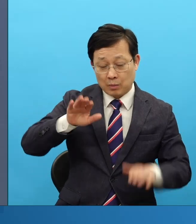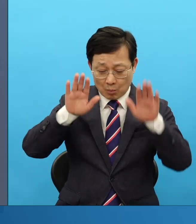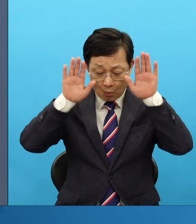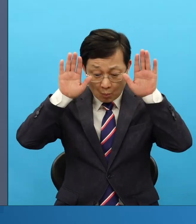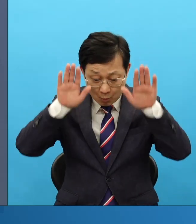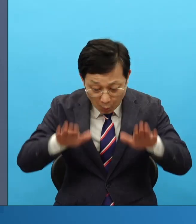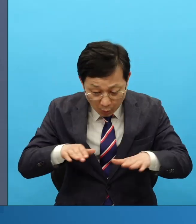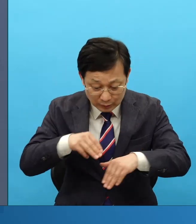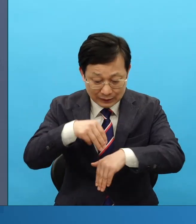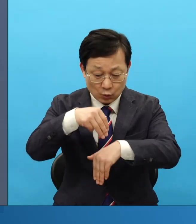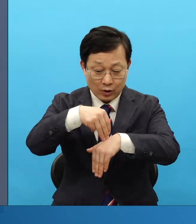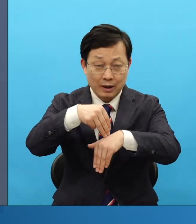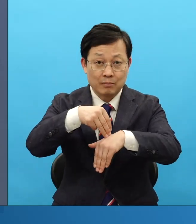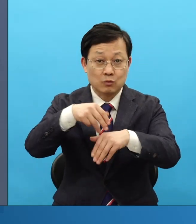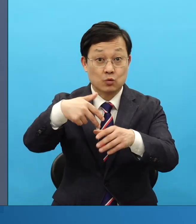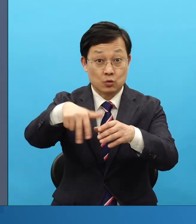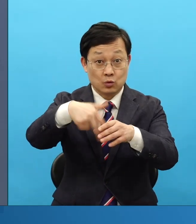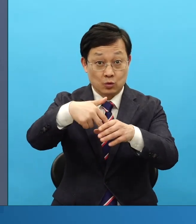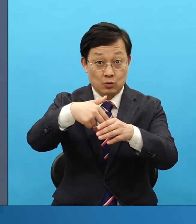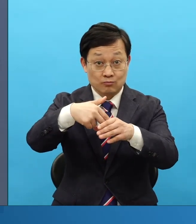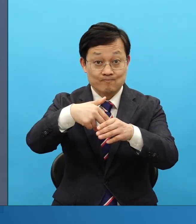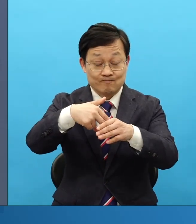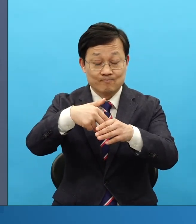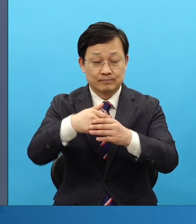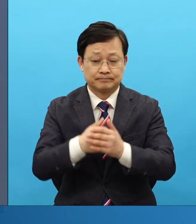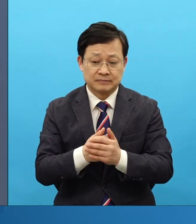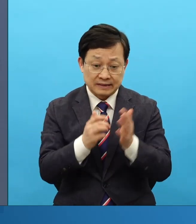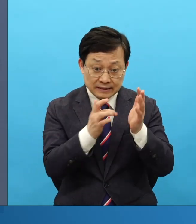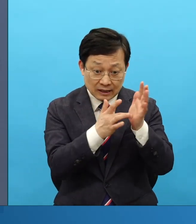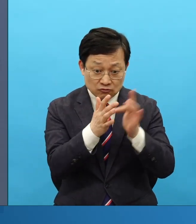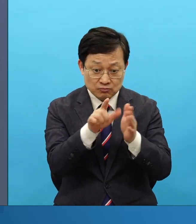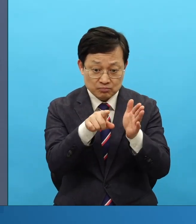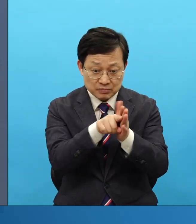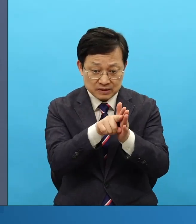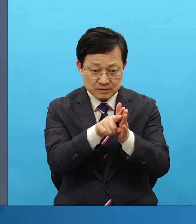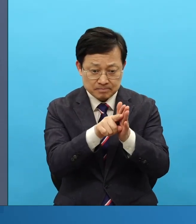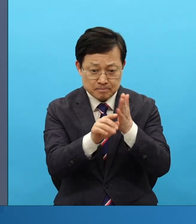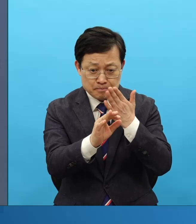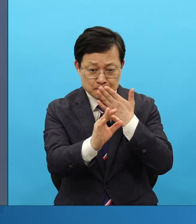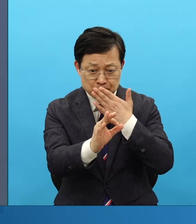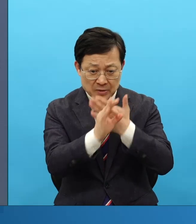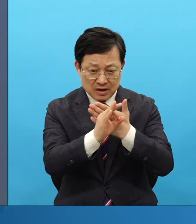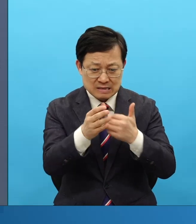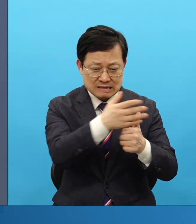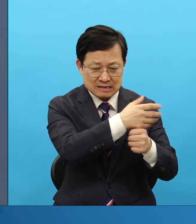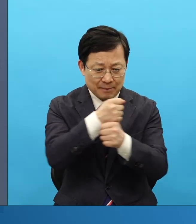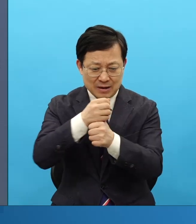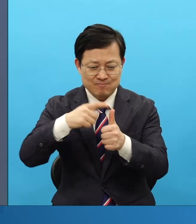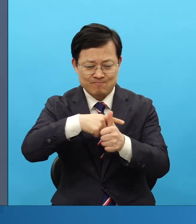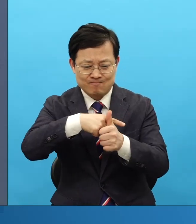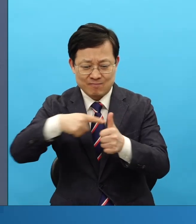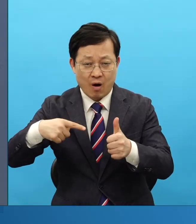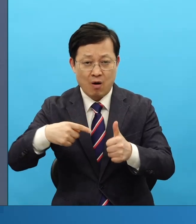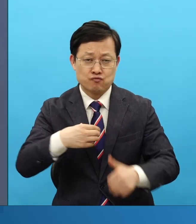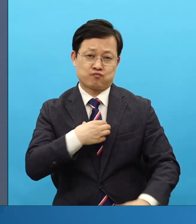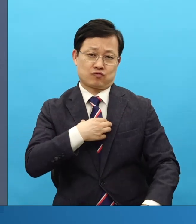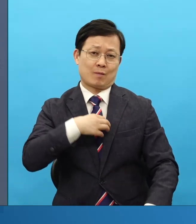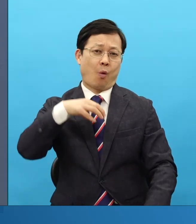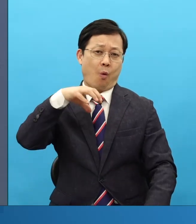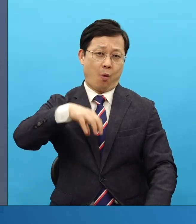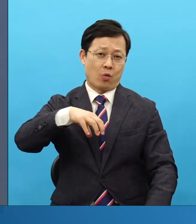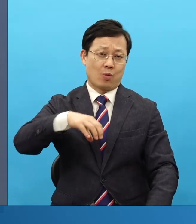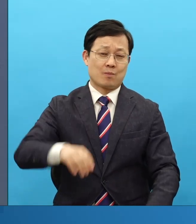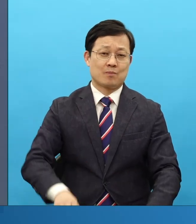is a nation of Muslims. 그는 이제 예수 믿으면 거의 잡아가고 죽이고 이래요. And if you believe in Jesus,